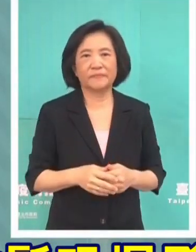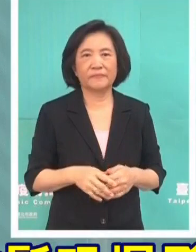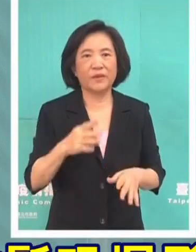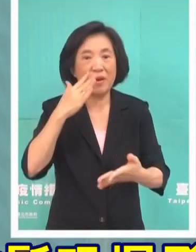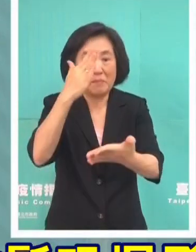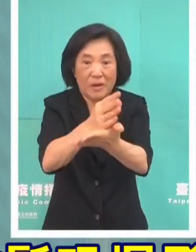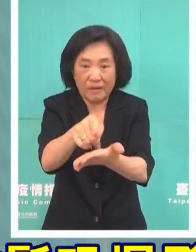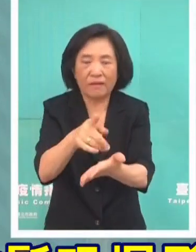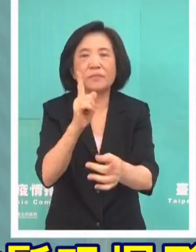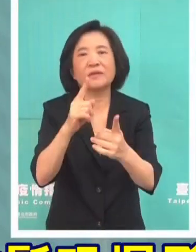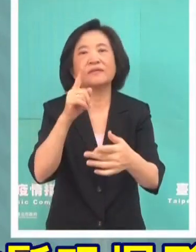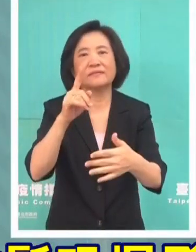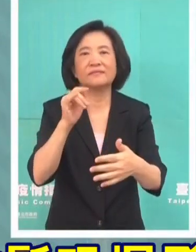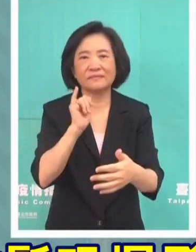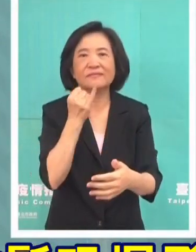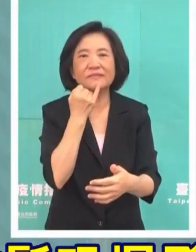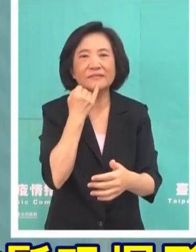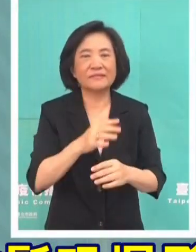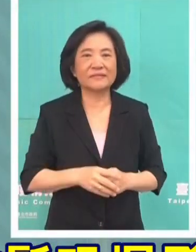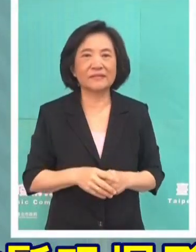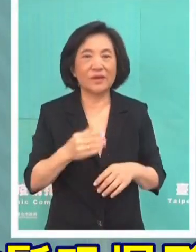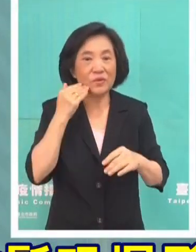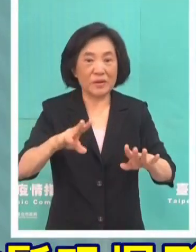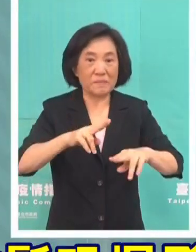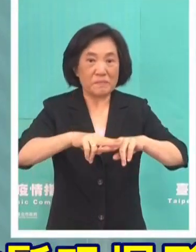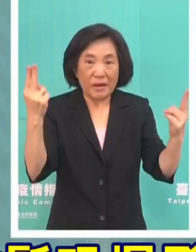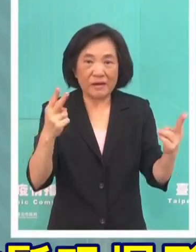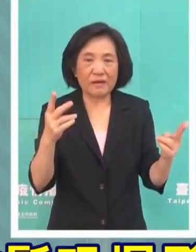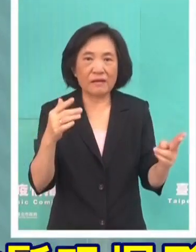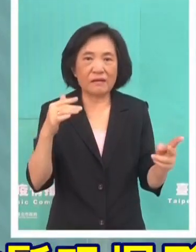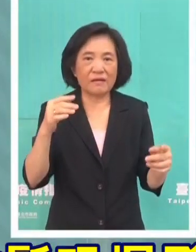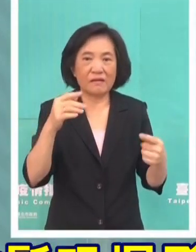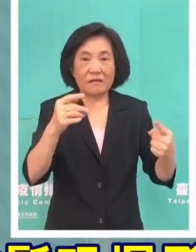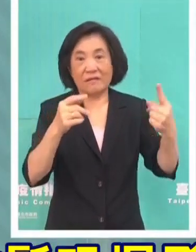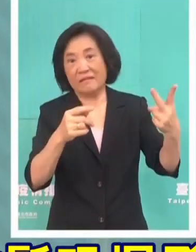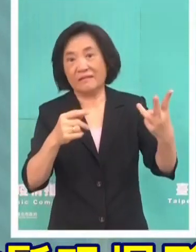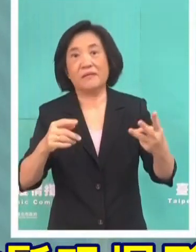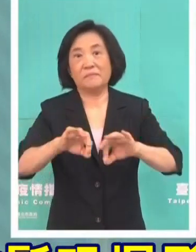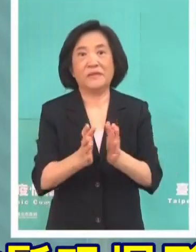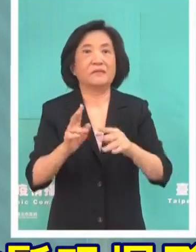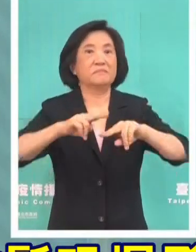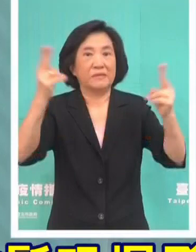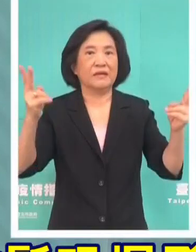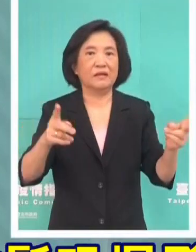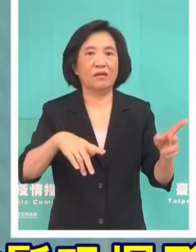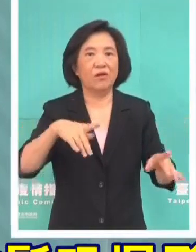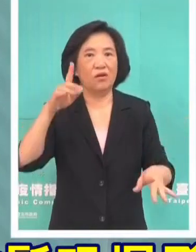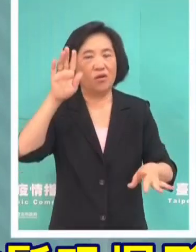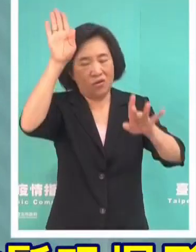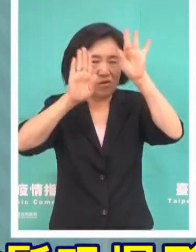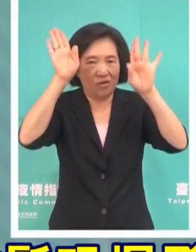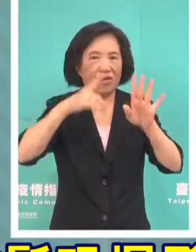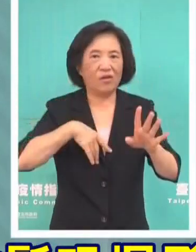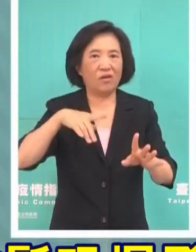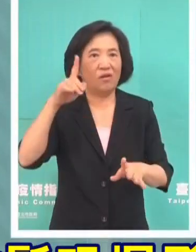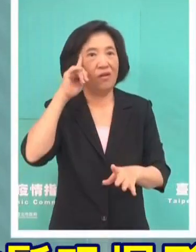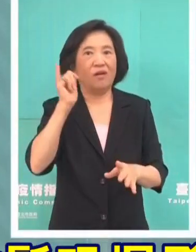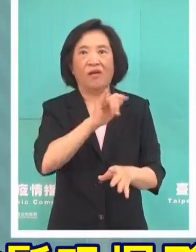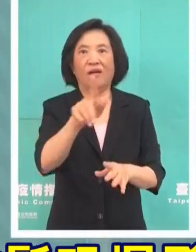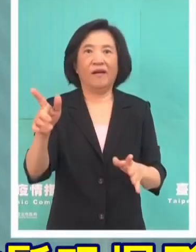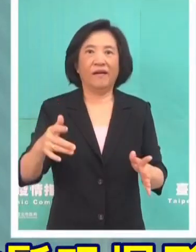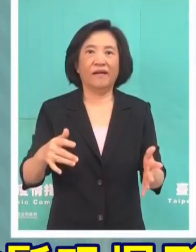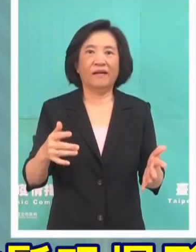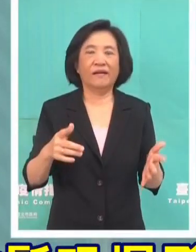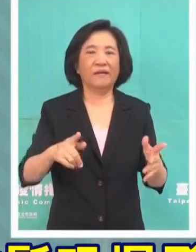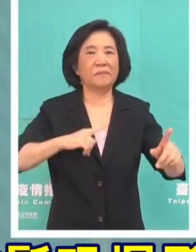们目前整个要解封，你这样哈，不可能是一二三那全部都不管的。这个